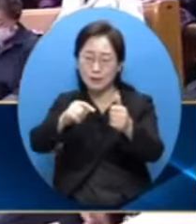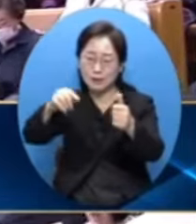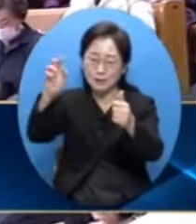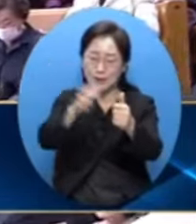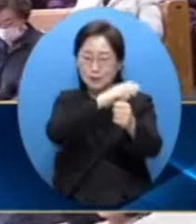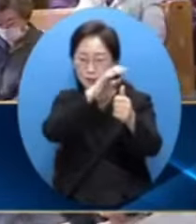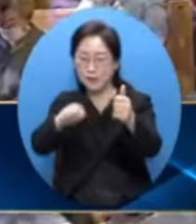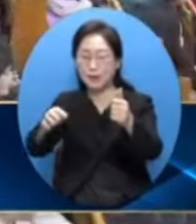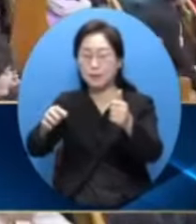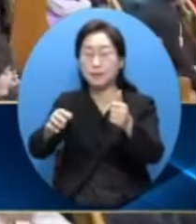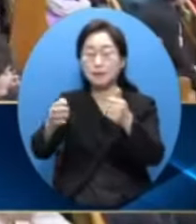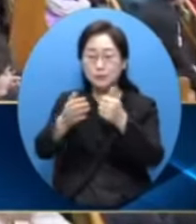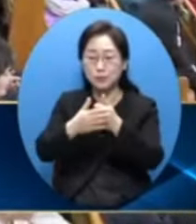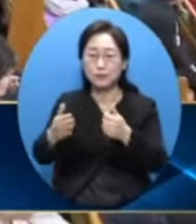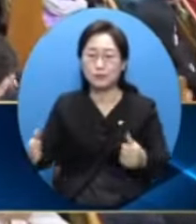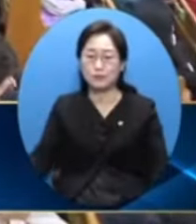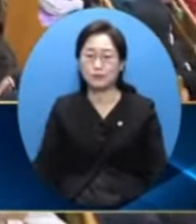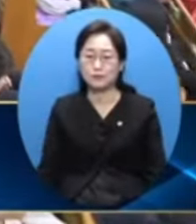맞으